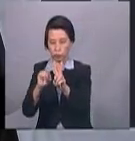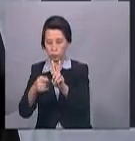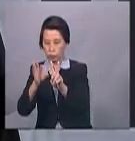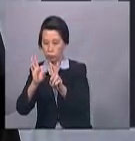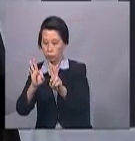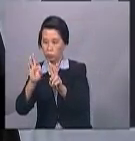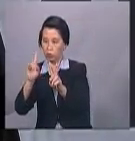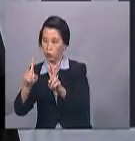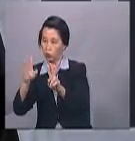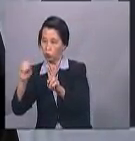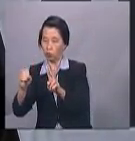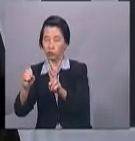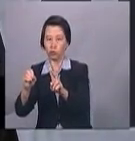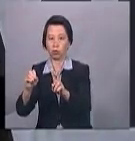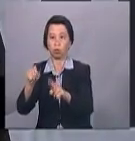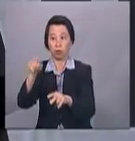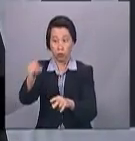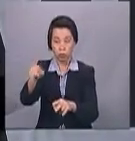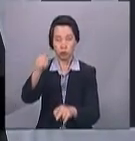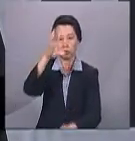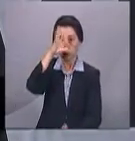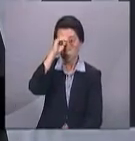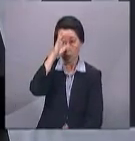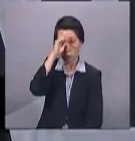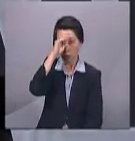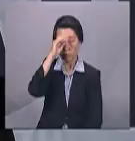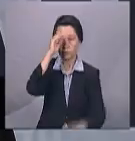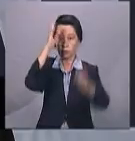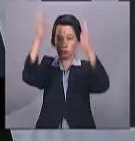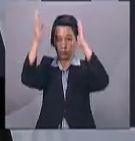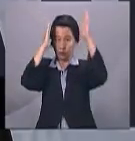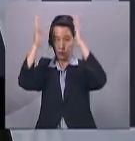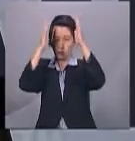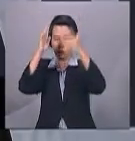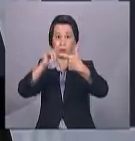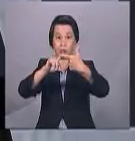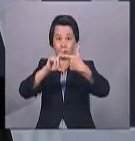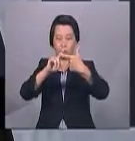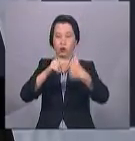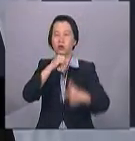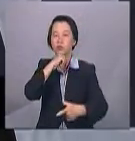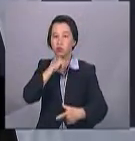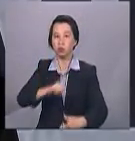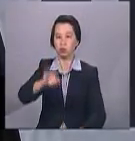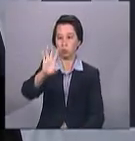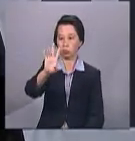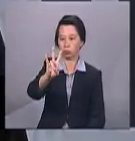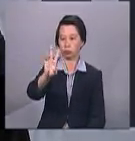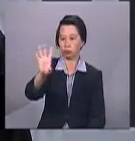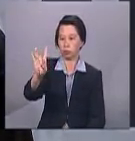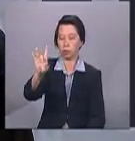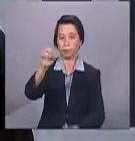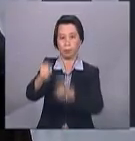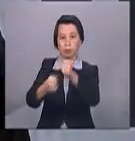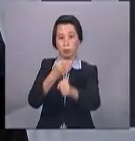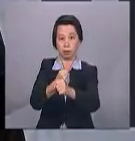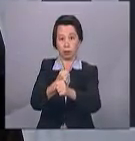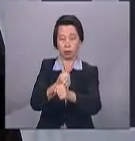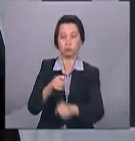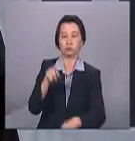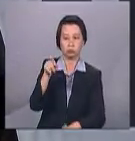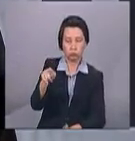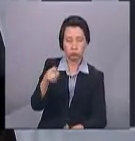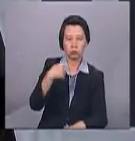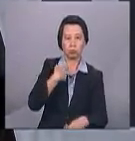2,910, merupakan lelaki warga negara Malaysia berumur 78 tahun dan mempunyai